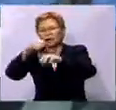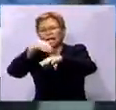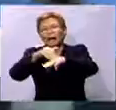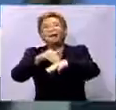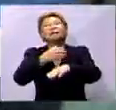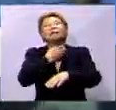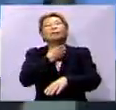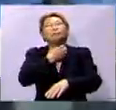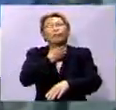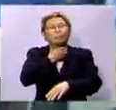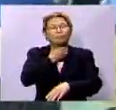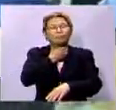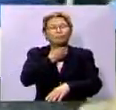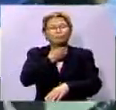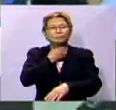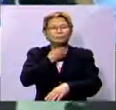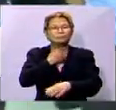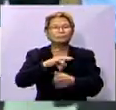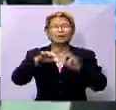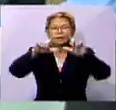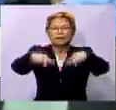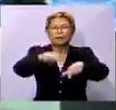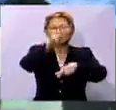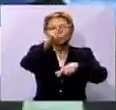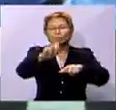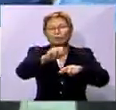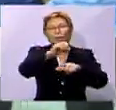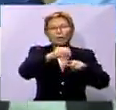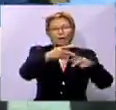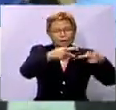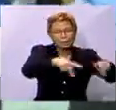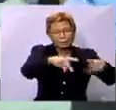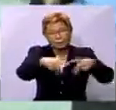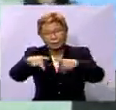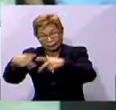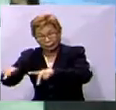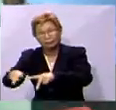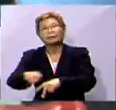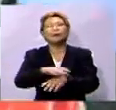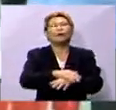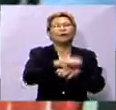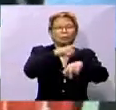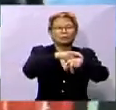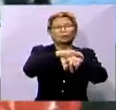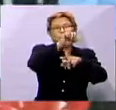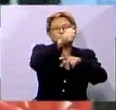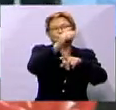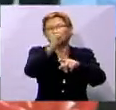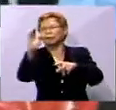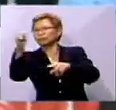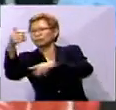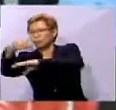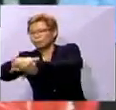di Bazar MARA Medan Jaya yang menempatkan 20 lot perniagaan. Waktu operasi bermula 10 pagi hingga 10